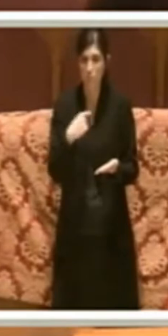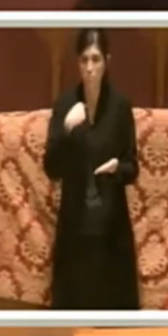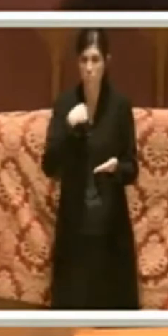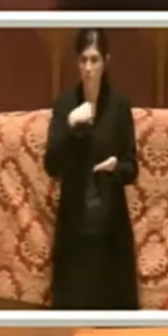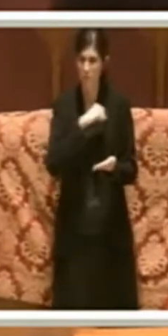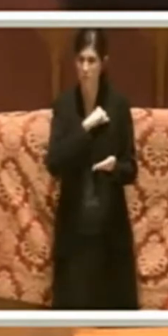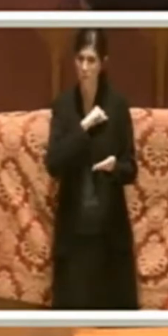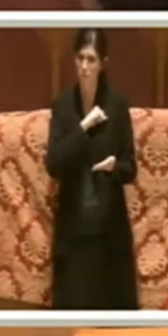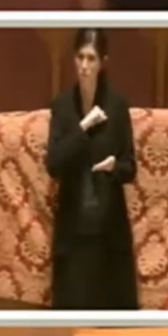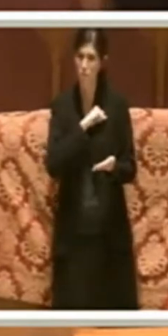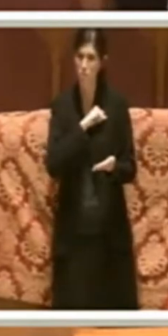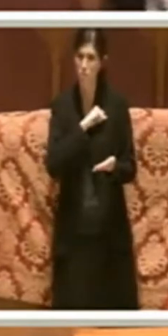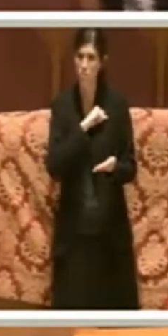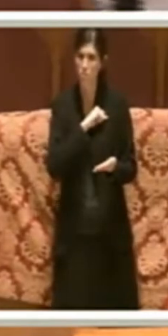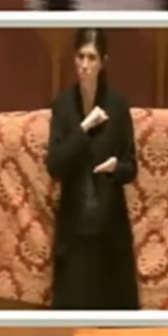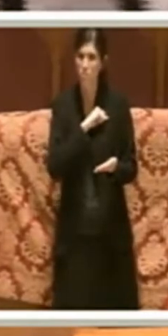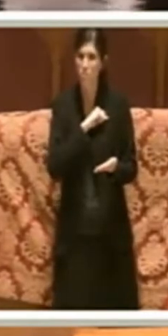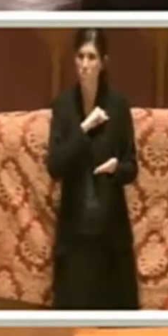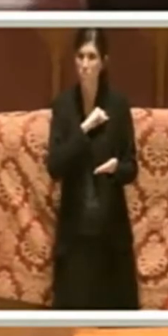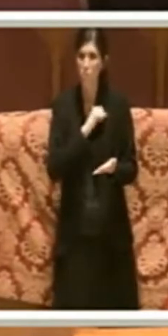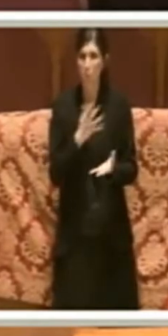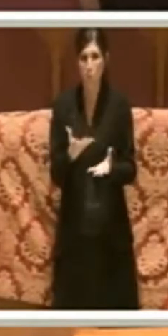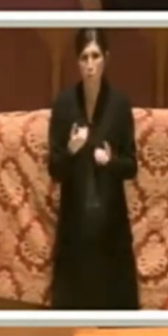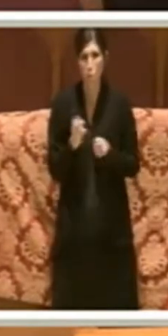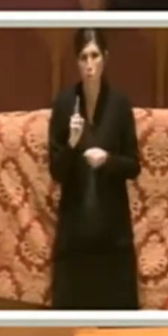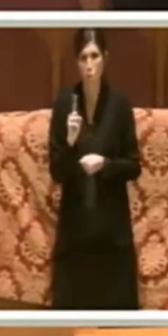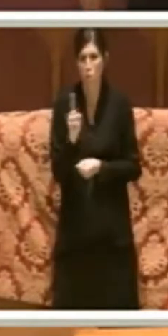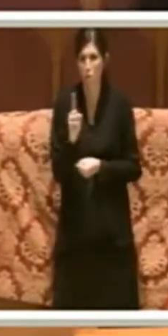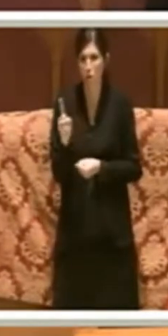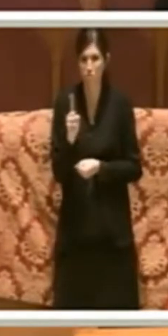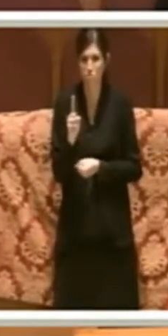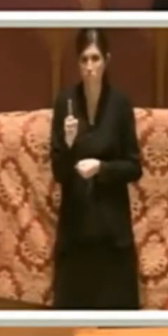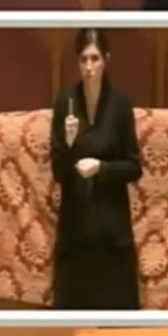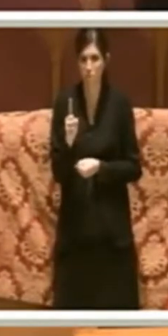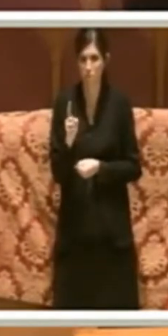sia una inaccettabile deviazione della realtà,